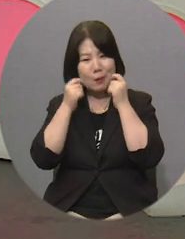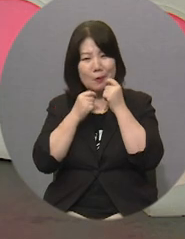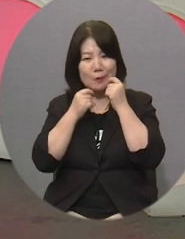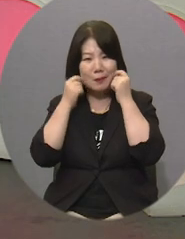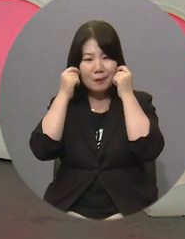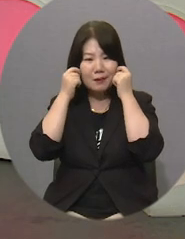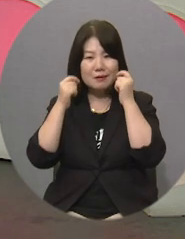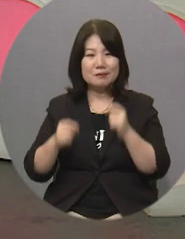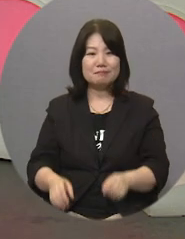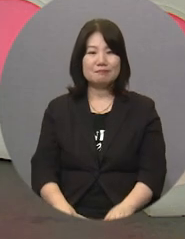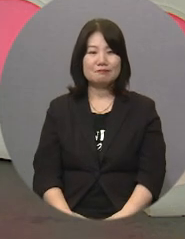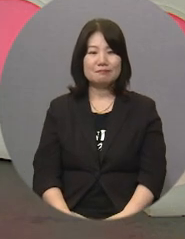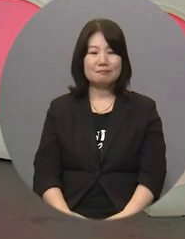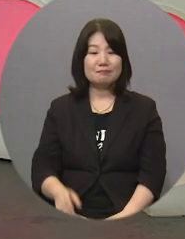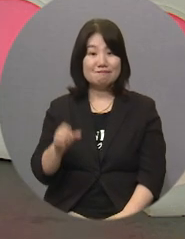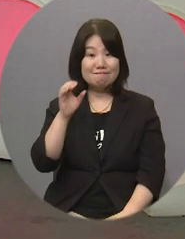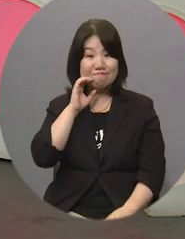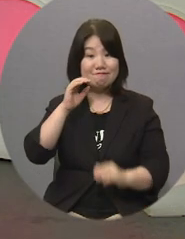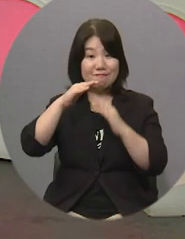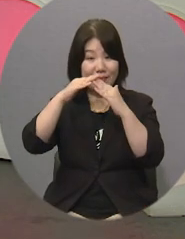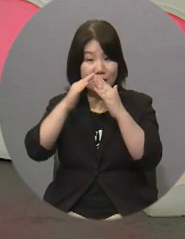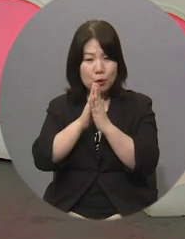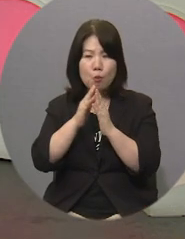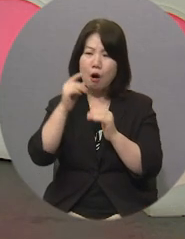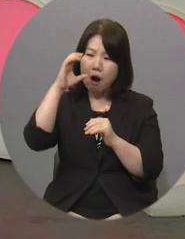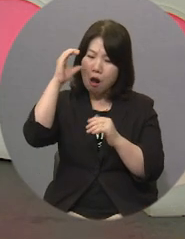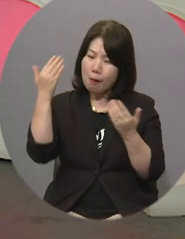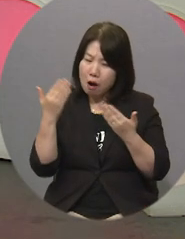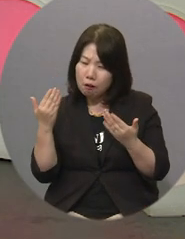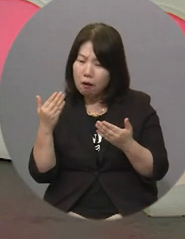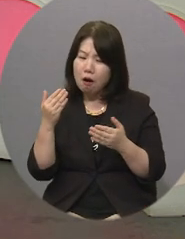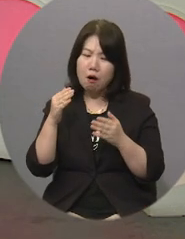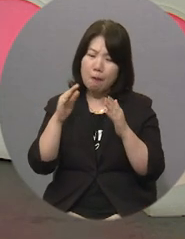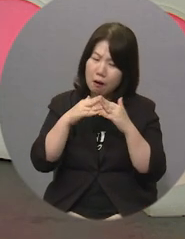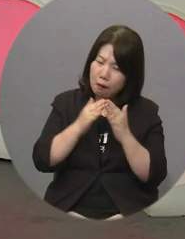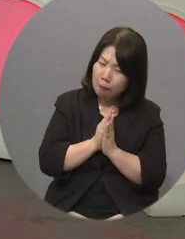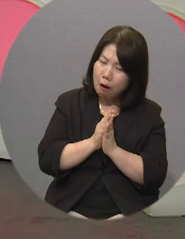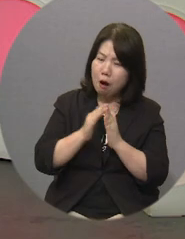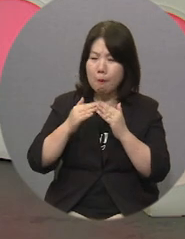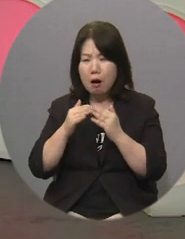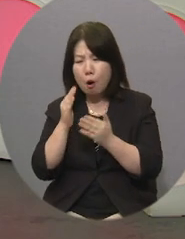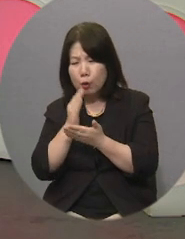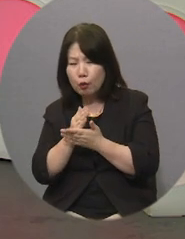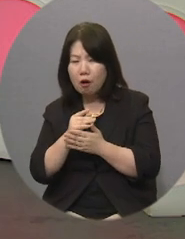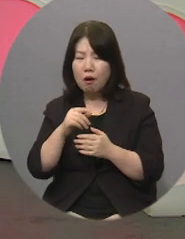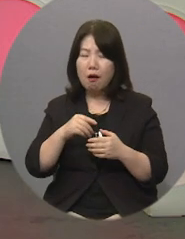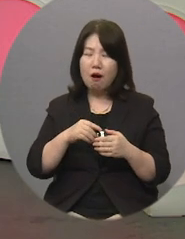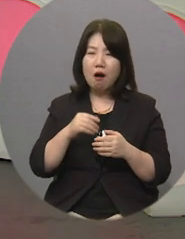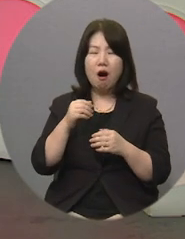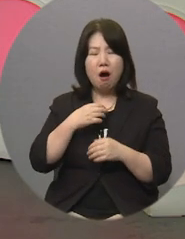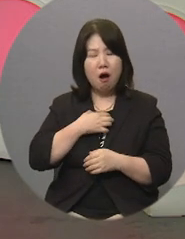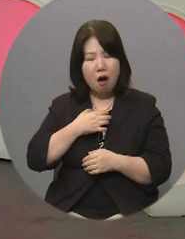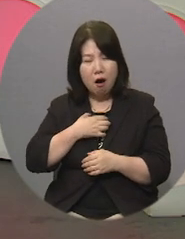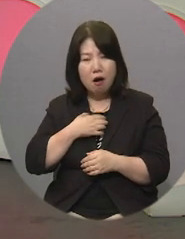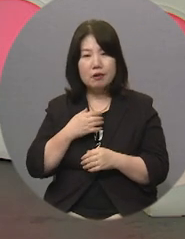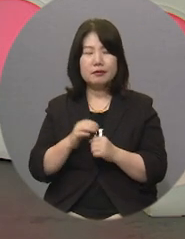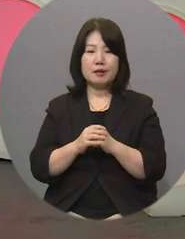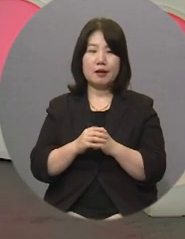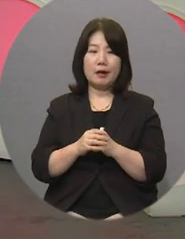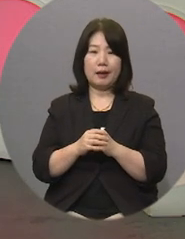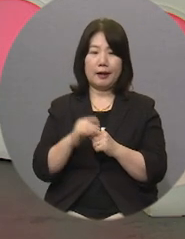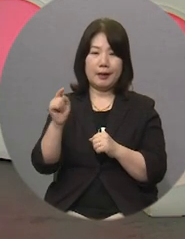지으셨습니다. 카페를 접고 아르바이트를 할지 고민했다며 위기를 발판 삼아 꿋꿋이